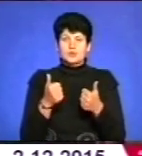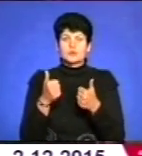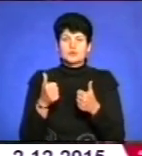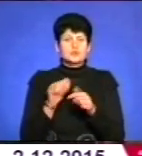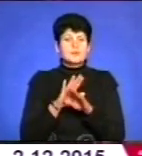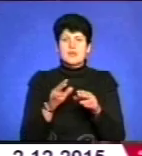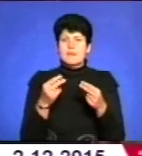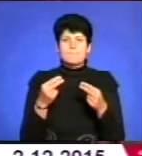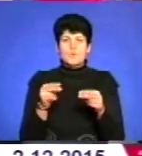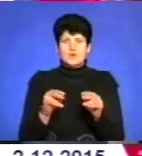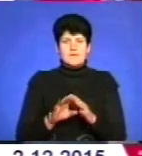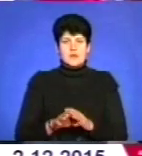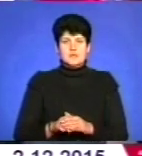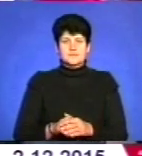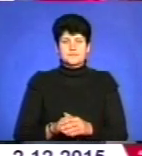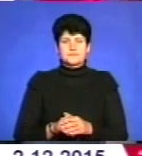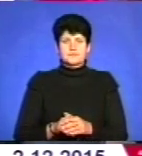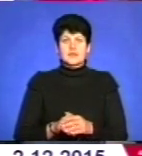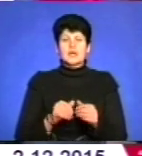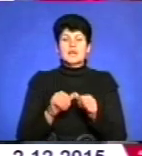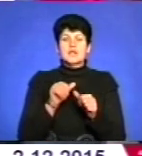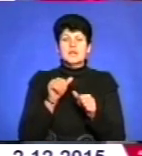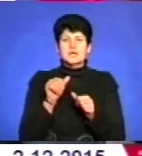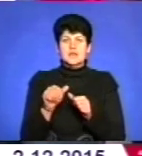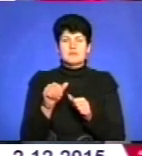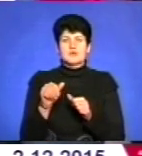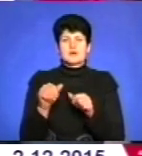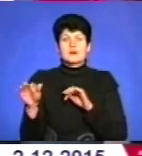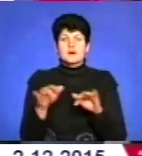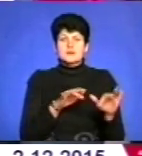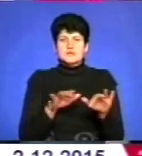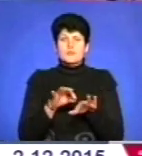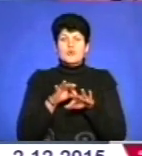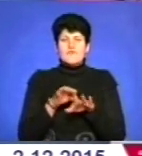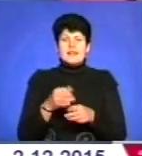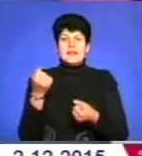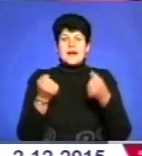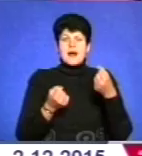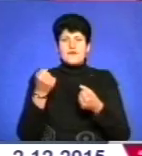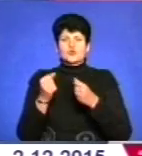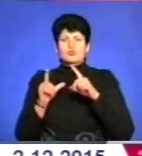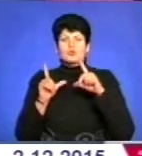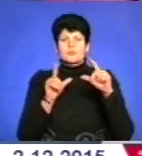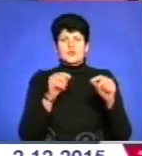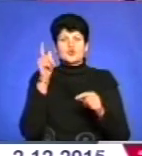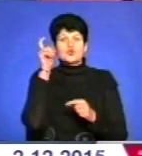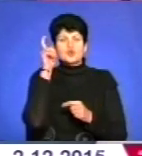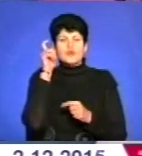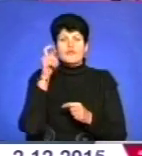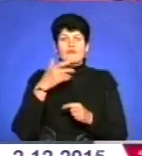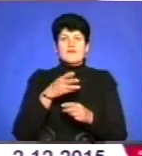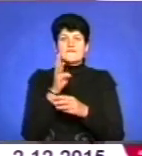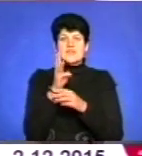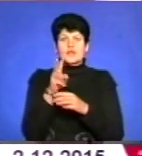щоб не продавали, так? Крім флешмобу, організатори акції провели автопробіг із Чорткова, відеолекторії